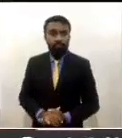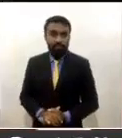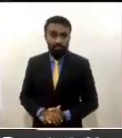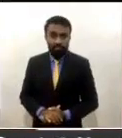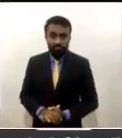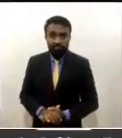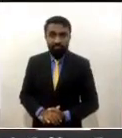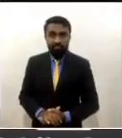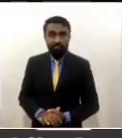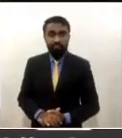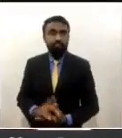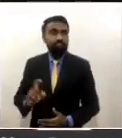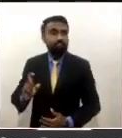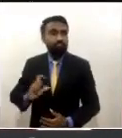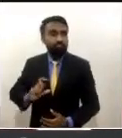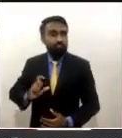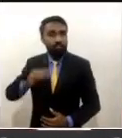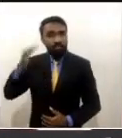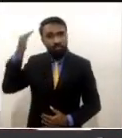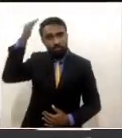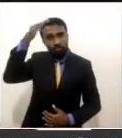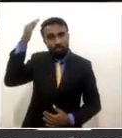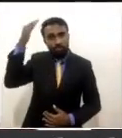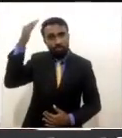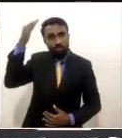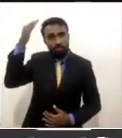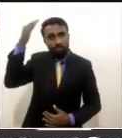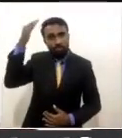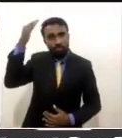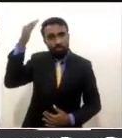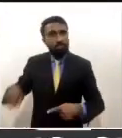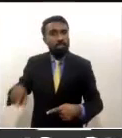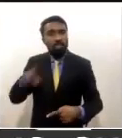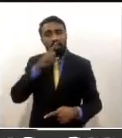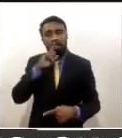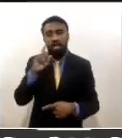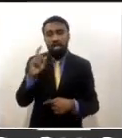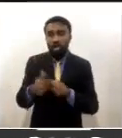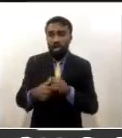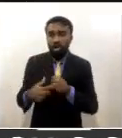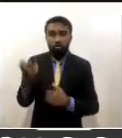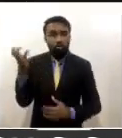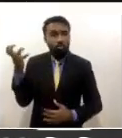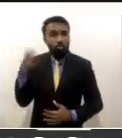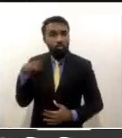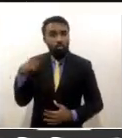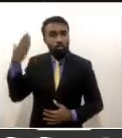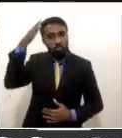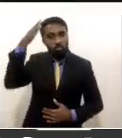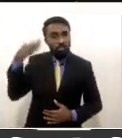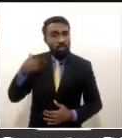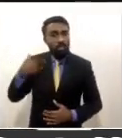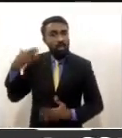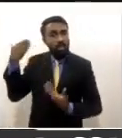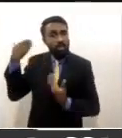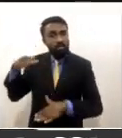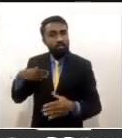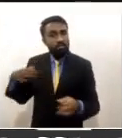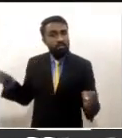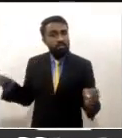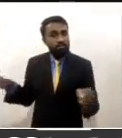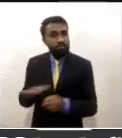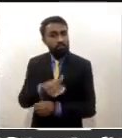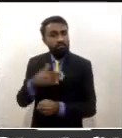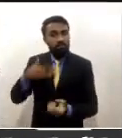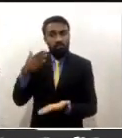පිළිකාකාරක පොල් තිල් ගැන සංවාදය පවතිද්දී පාම් ඔයිල් ආනයනය සම්පූර්ණයෙන් තහනම් කිරීමට ඊයේ ගත් තීරණයෙන් කිහිප දෙනෙකුට වාසි